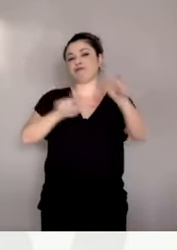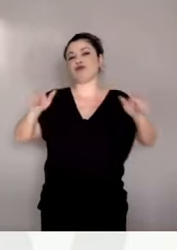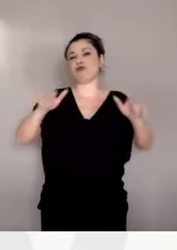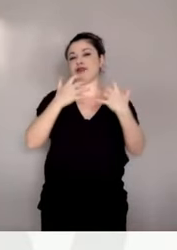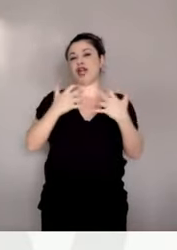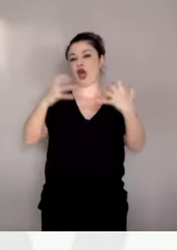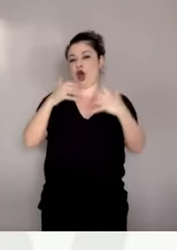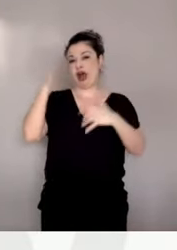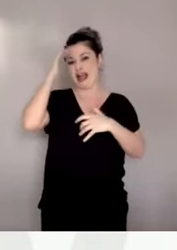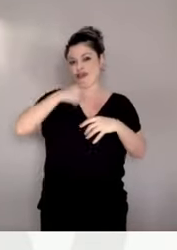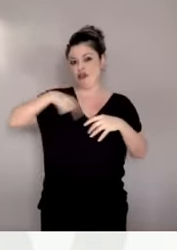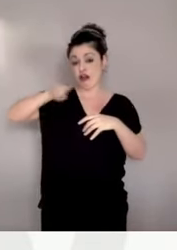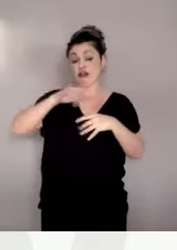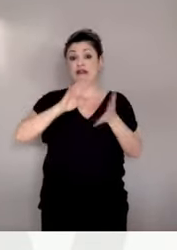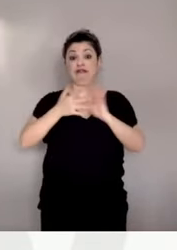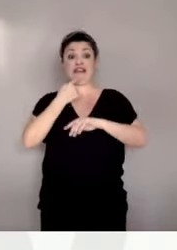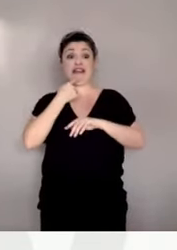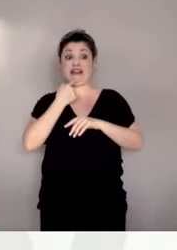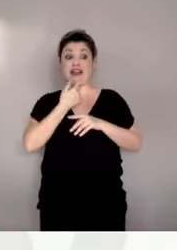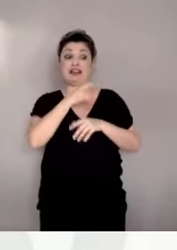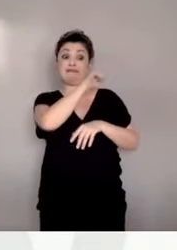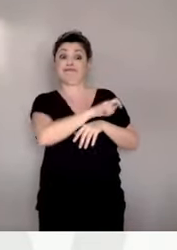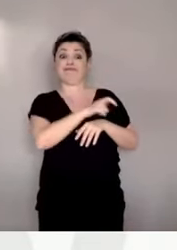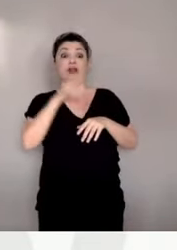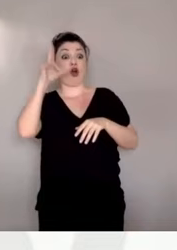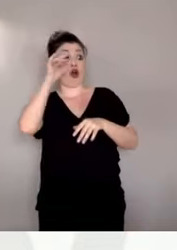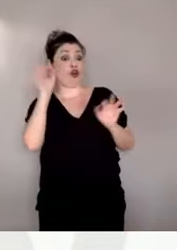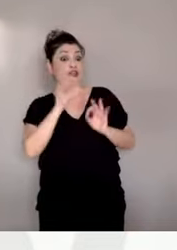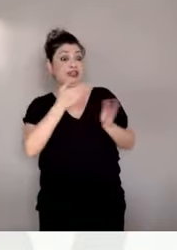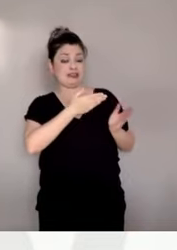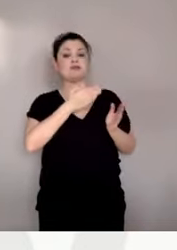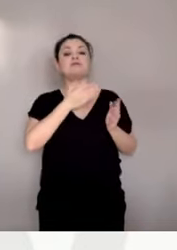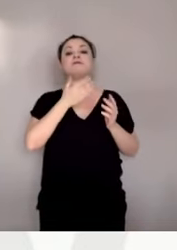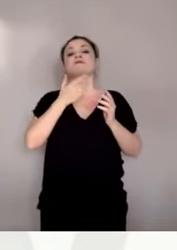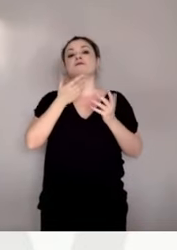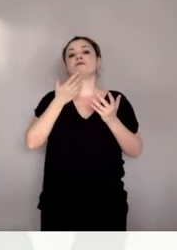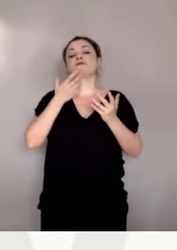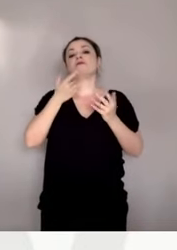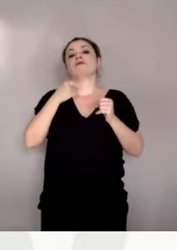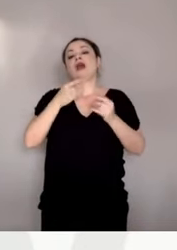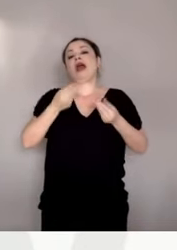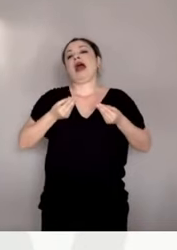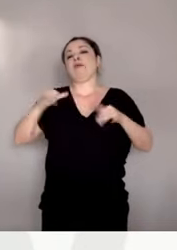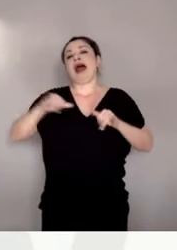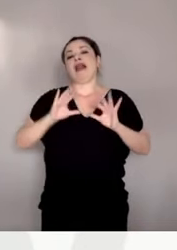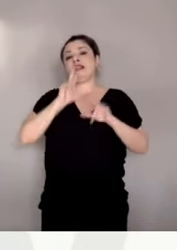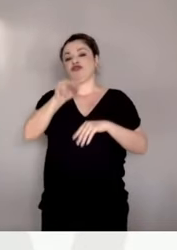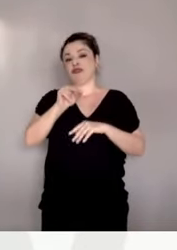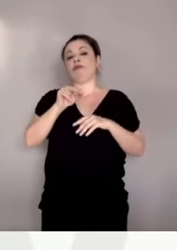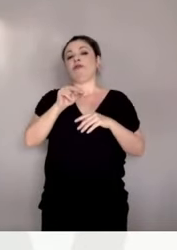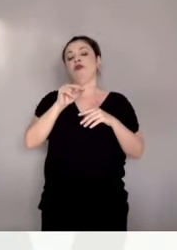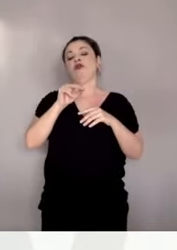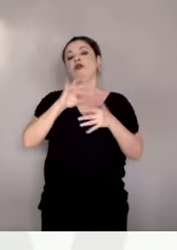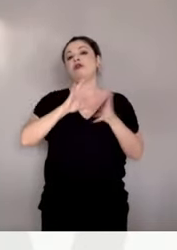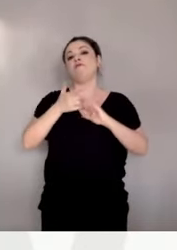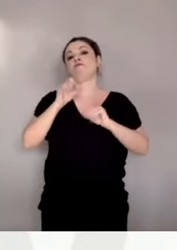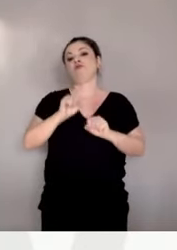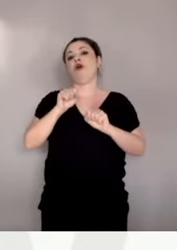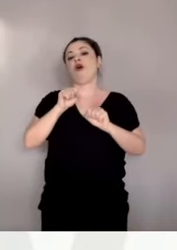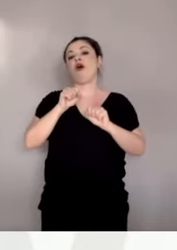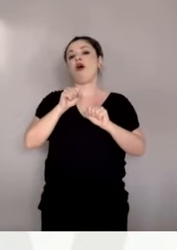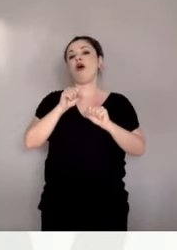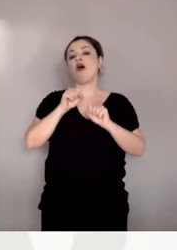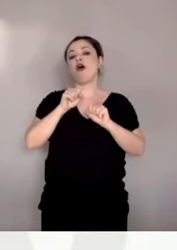che, per chi non lo conoscesse ancora, il discorso che farà poi il professore possa essere